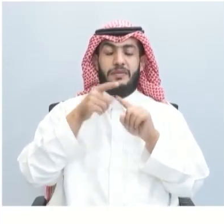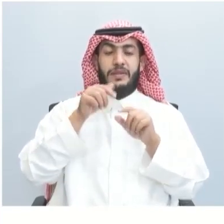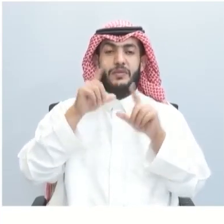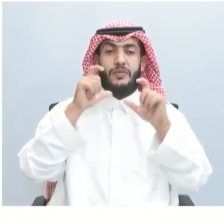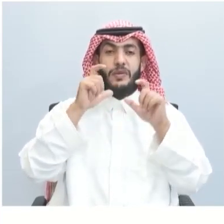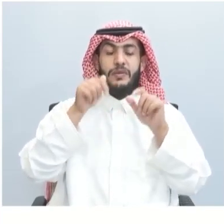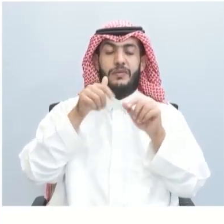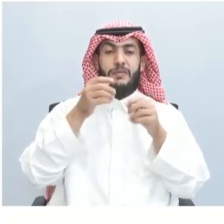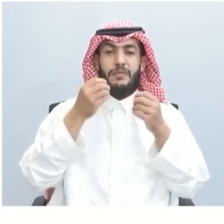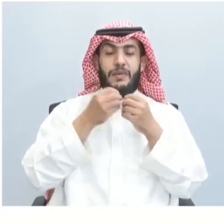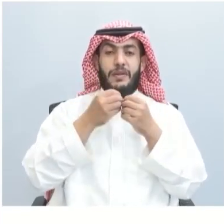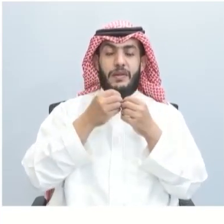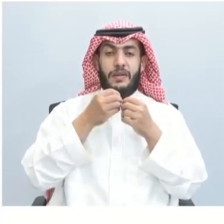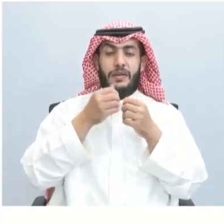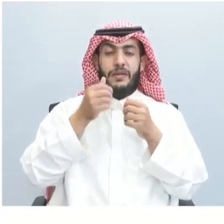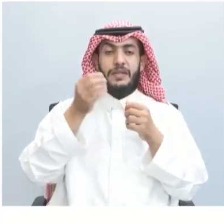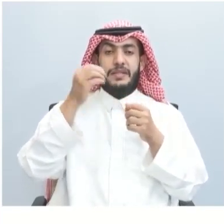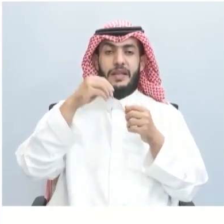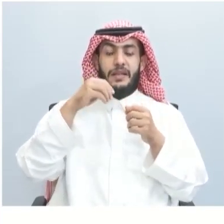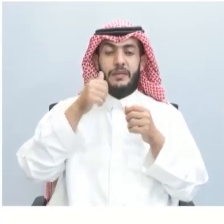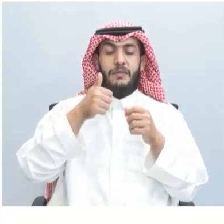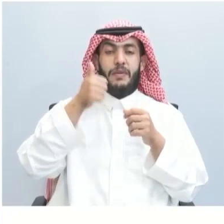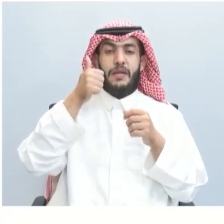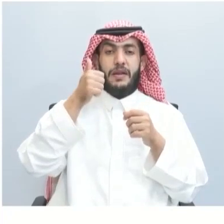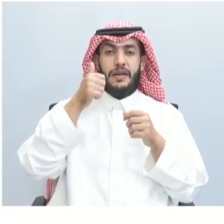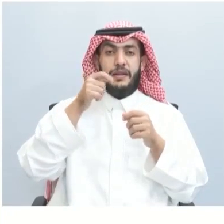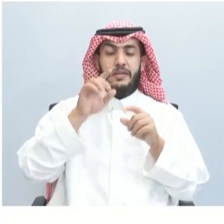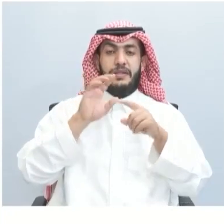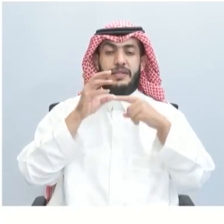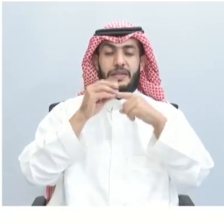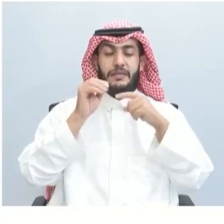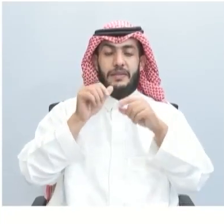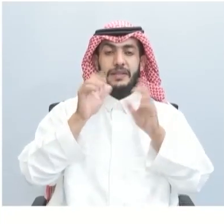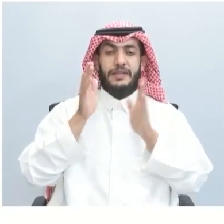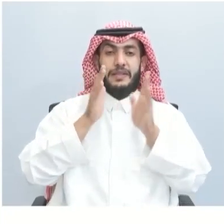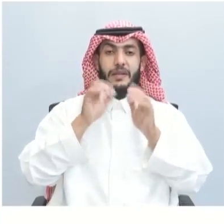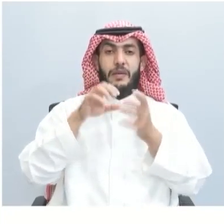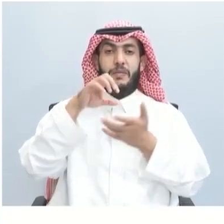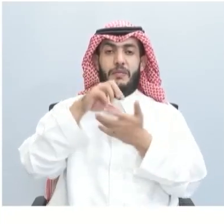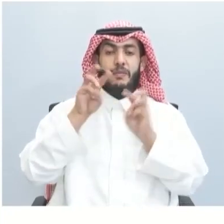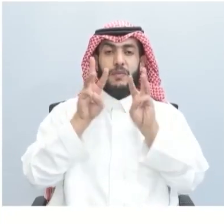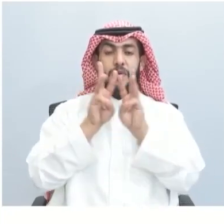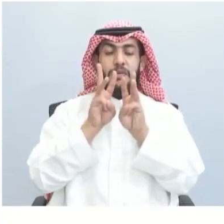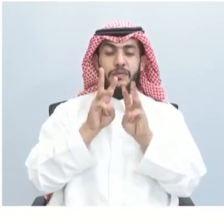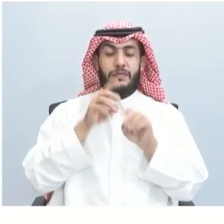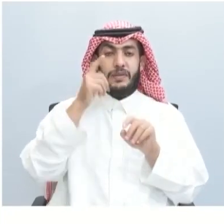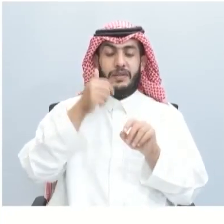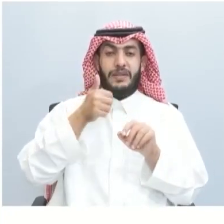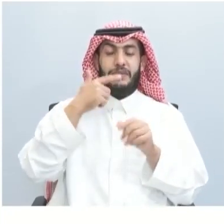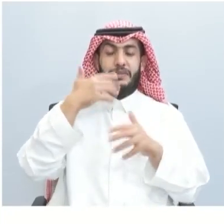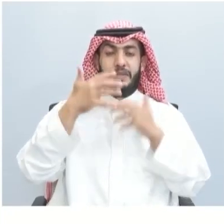الصور التي تستغرق وقتا طوي لتحميلها تؤثر بشكل سلبي على تصنيف الموقع اذا